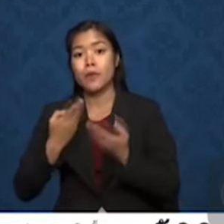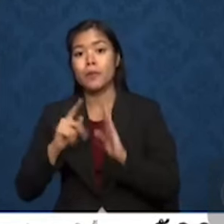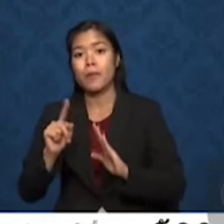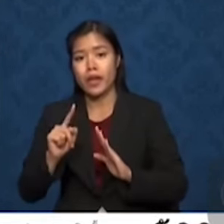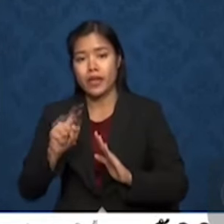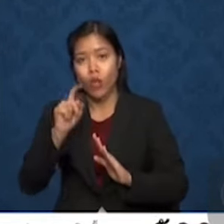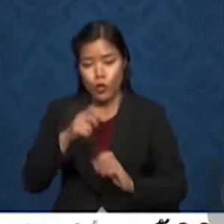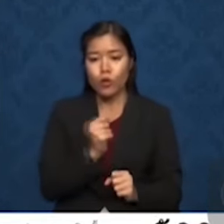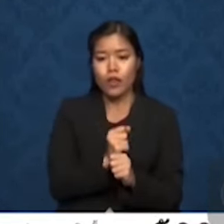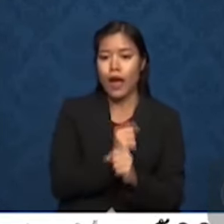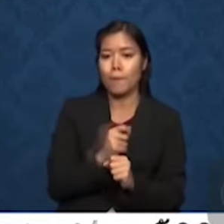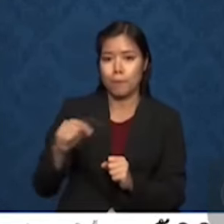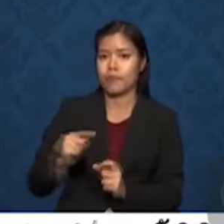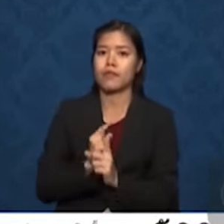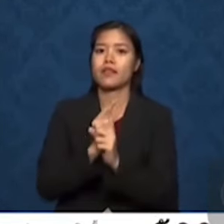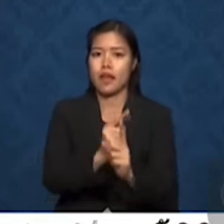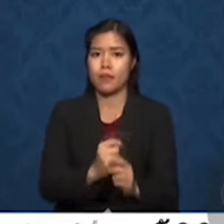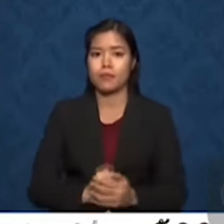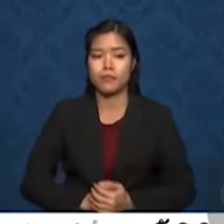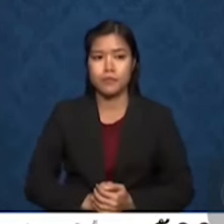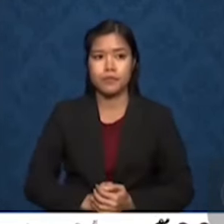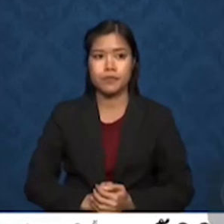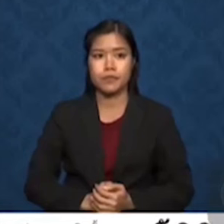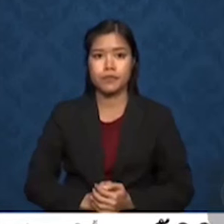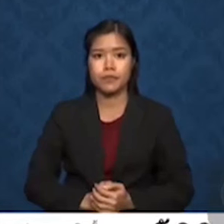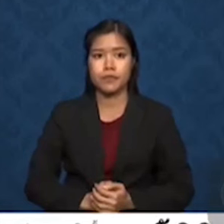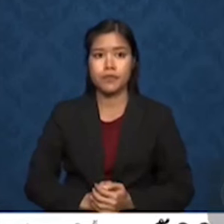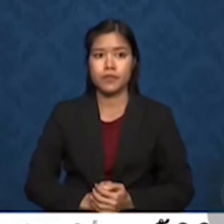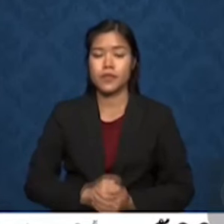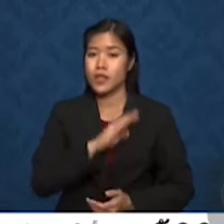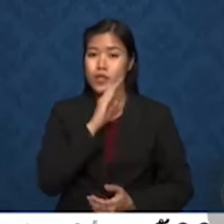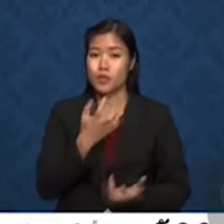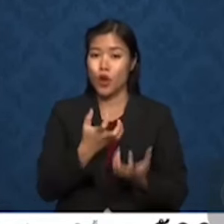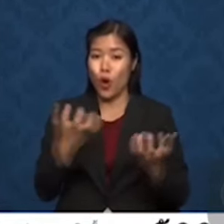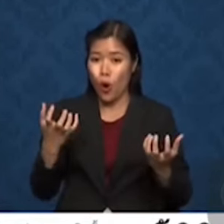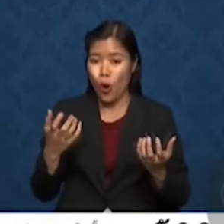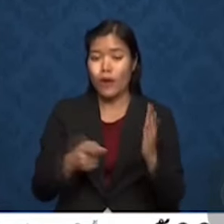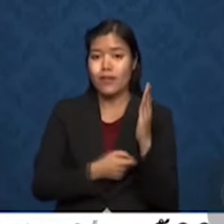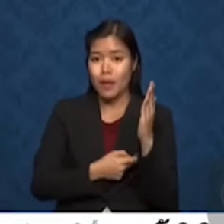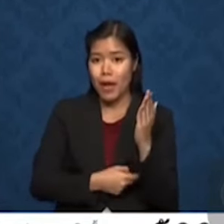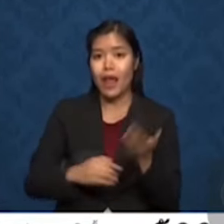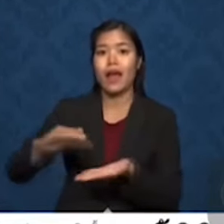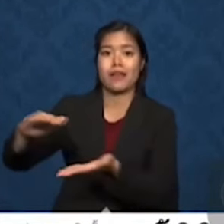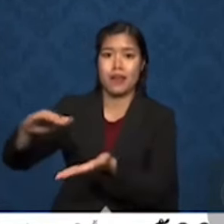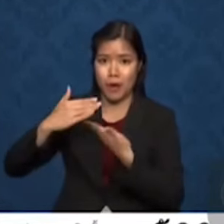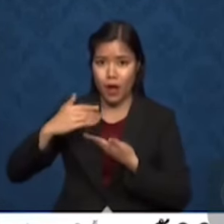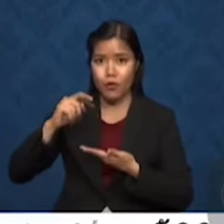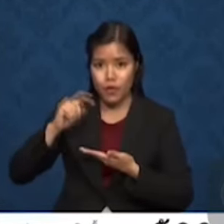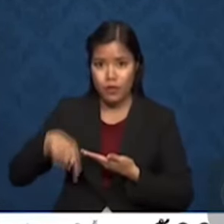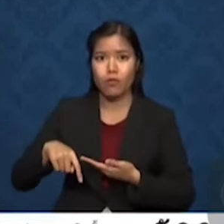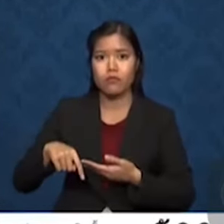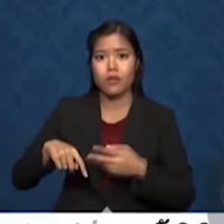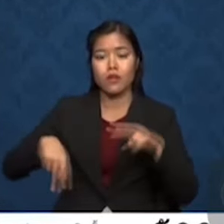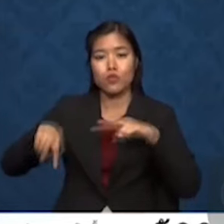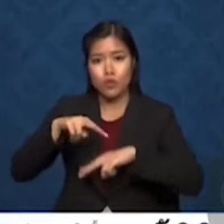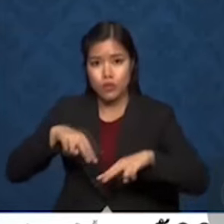sulyถึงสมดุลกันการปราบปรามสินค้าเถื่อนประเภทยางพราเมื่อวานผมได้พูดแล้วนะครับเพื่อนสมาชิกนะครับ